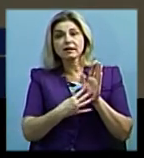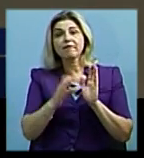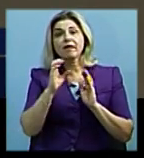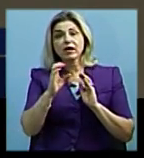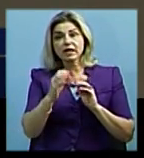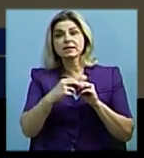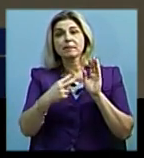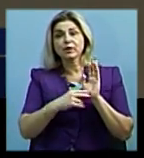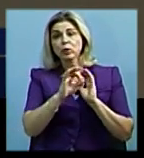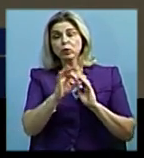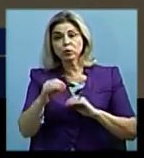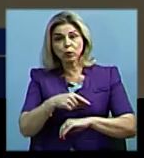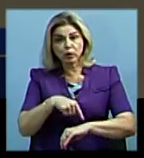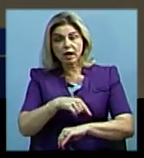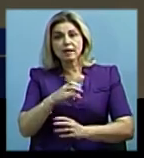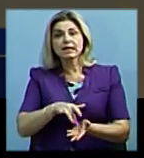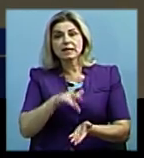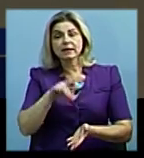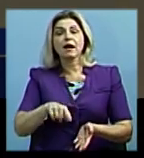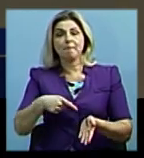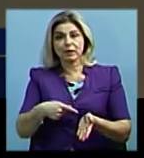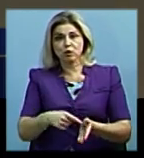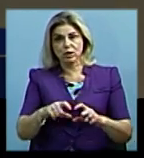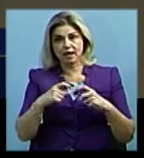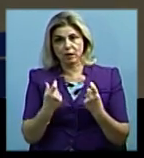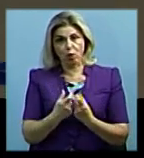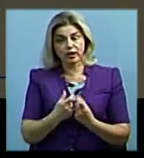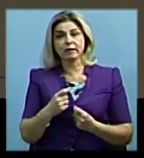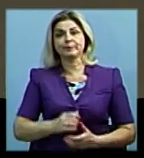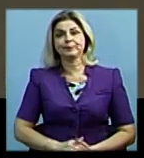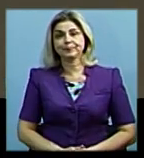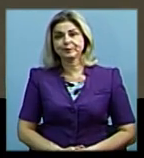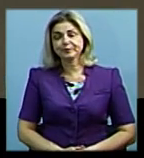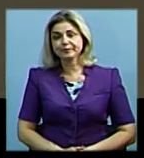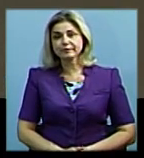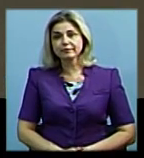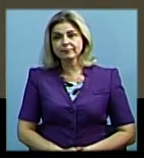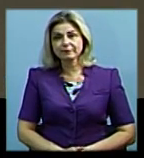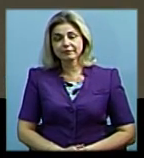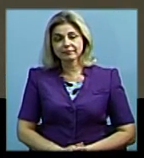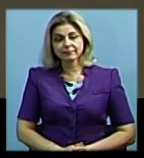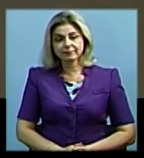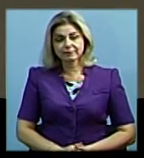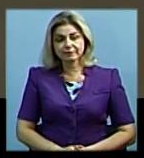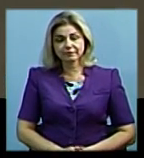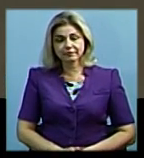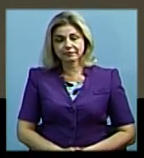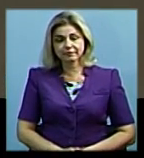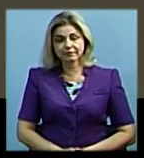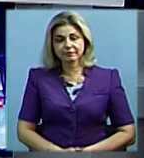о 17:00 на центральному міському стадіоні. Євгенія Голубова, Артем Белібов, телевізійні новини Миколаїв.